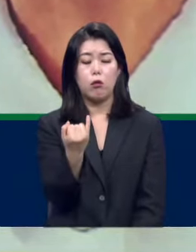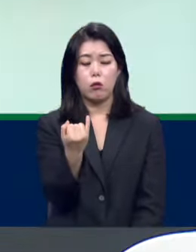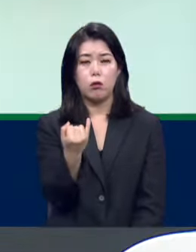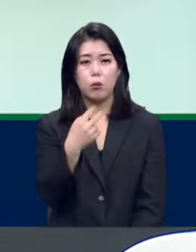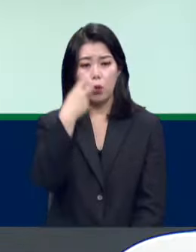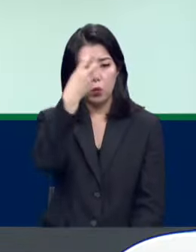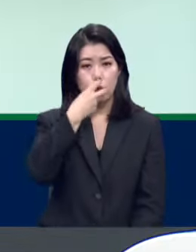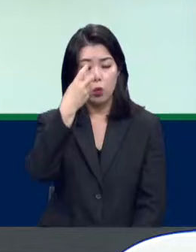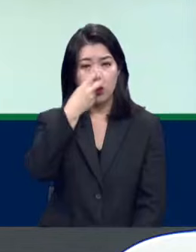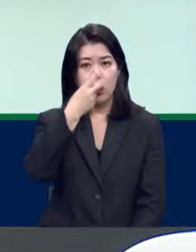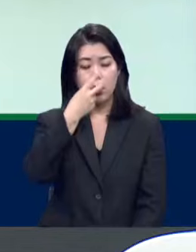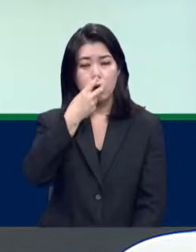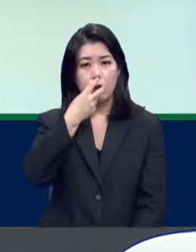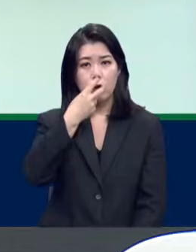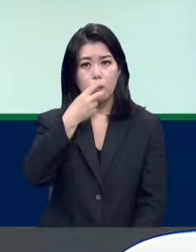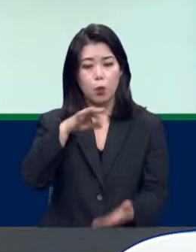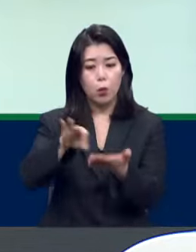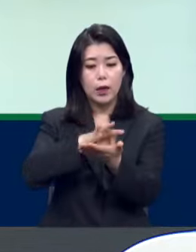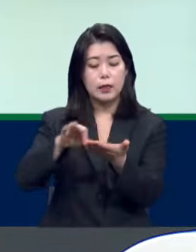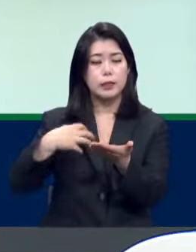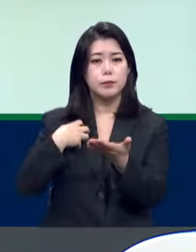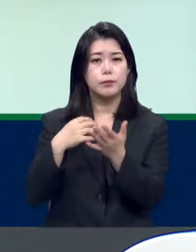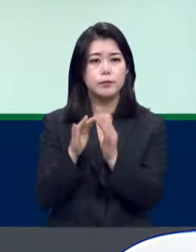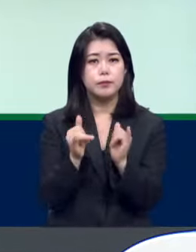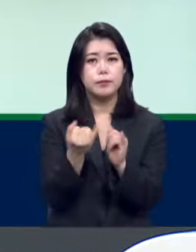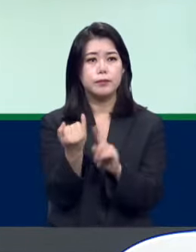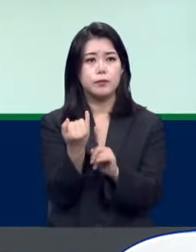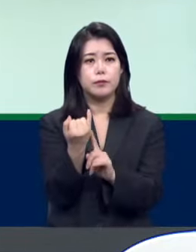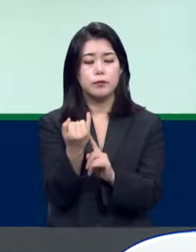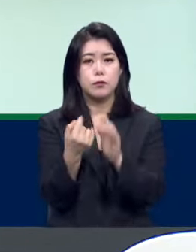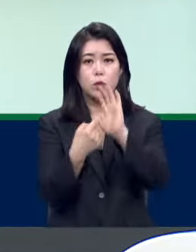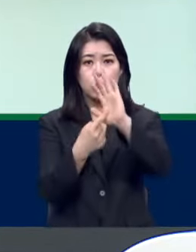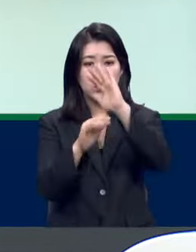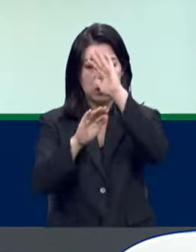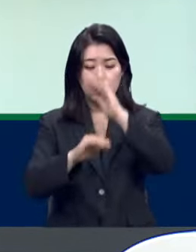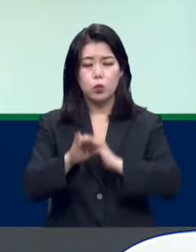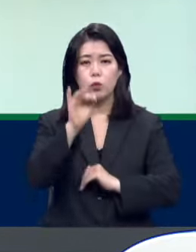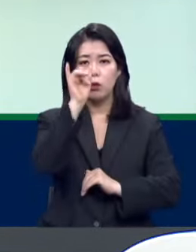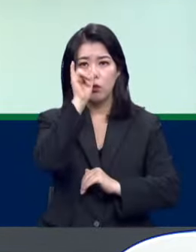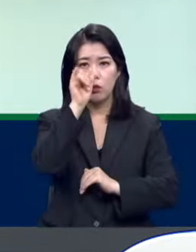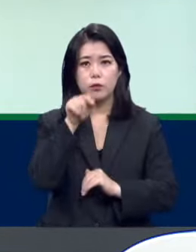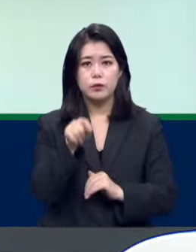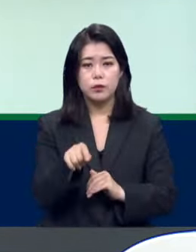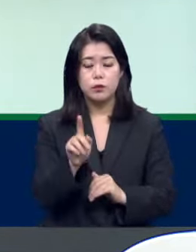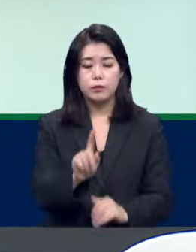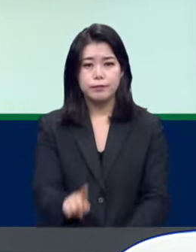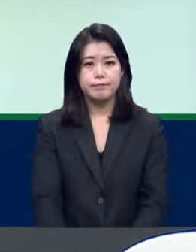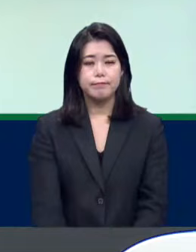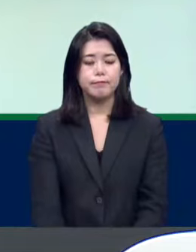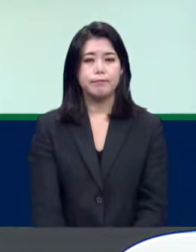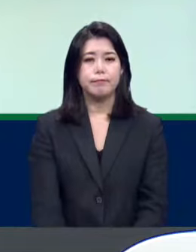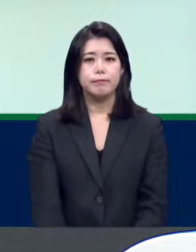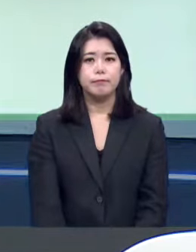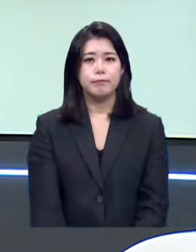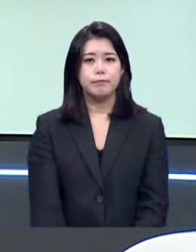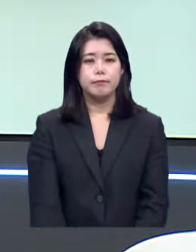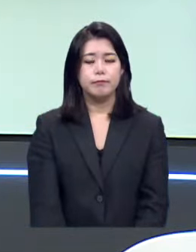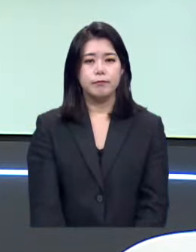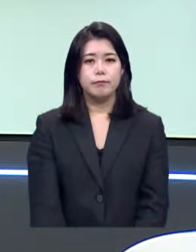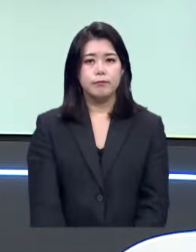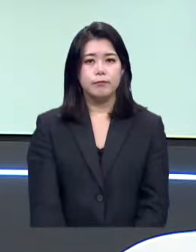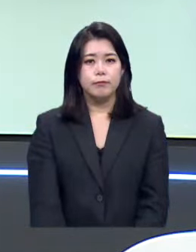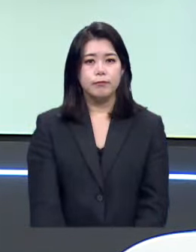여론 조사 여론 조사의 회계 책임자가 공개했었던 녹취가 있는데 그 내용이 뭐였냐 그 내용을 좀